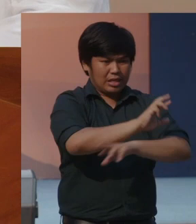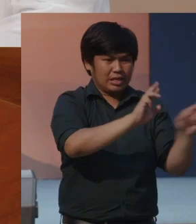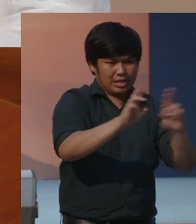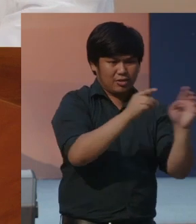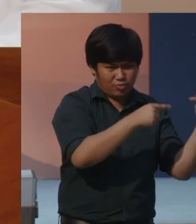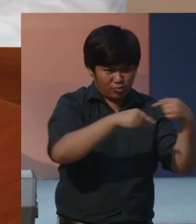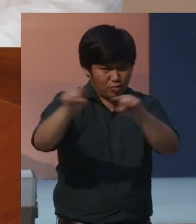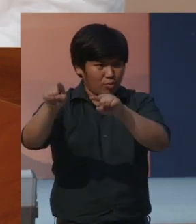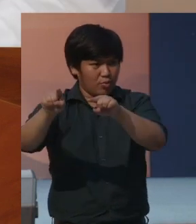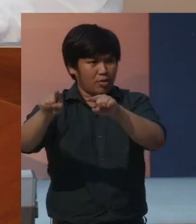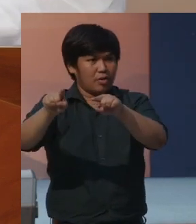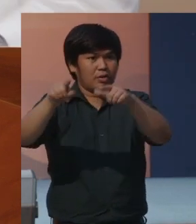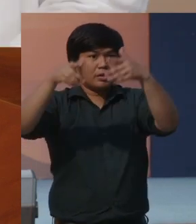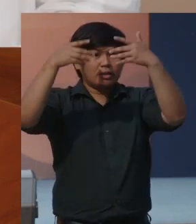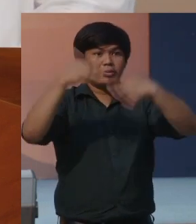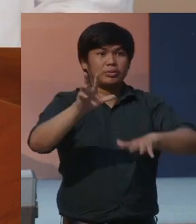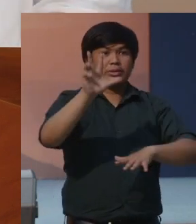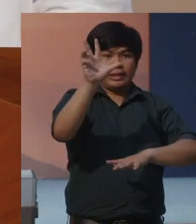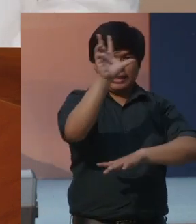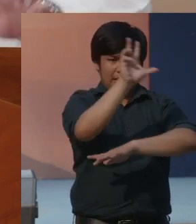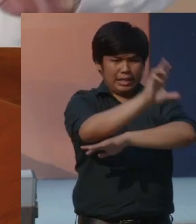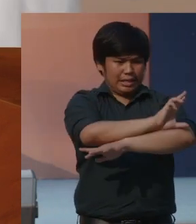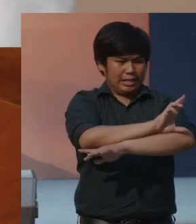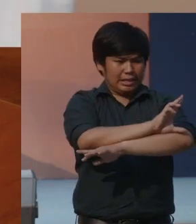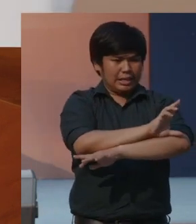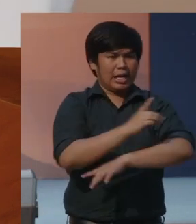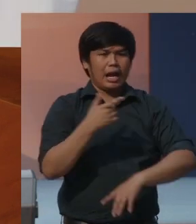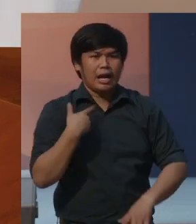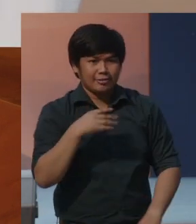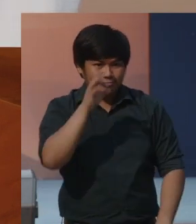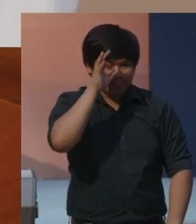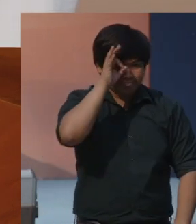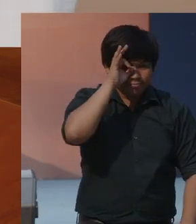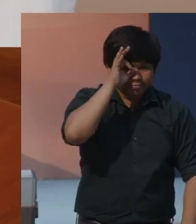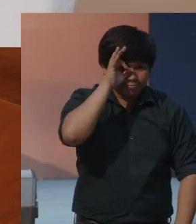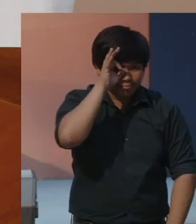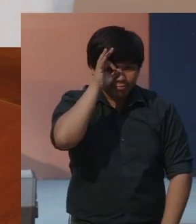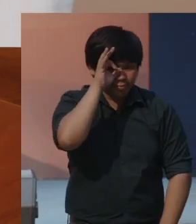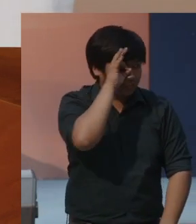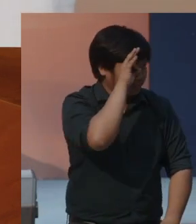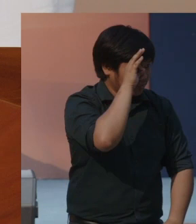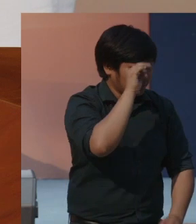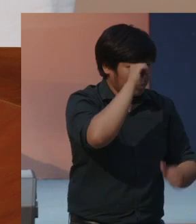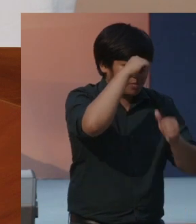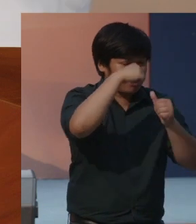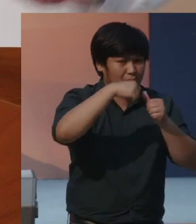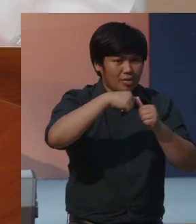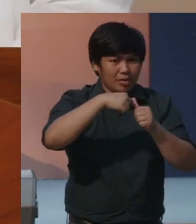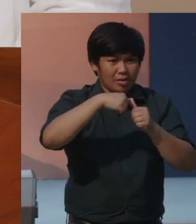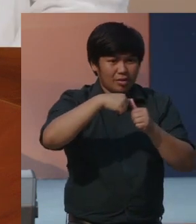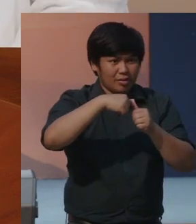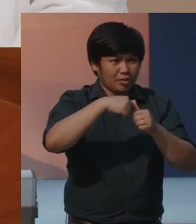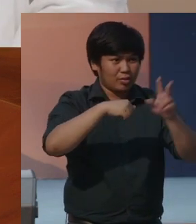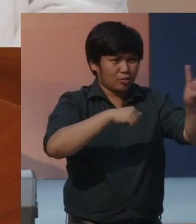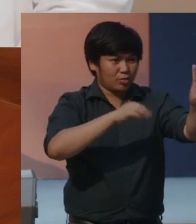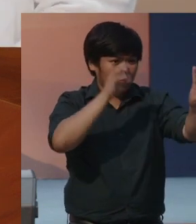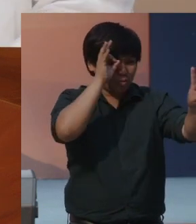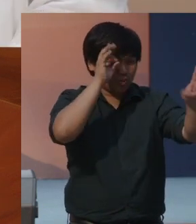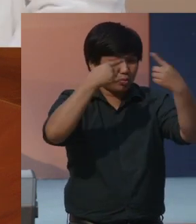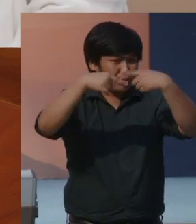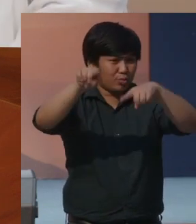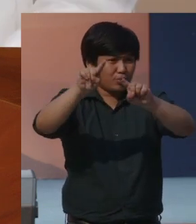lalakad. At sa gitna nung 3 days na yon, may pinadalang espiya, naalala nyo? Si Joshua, yung dalawang espiya na